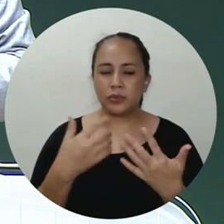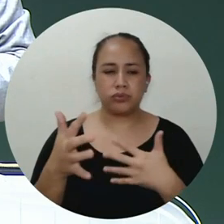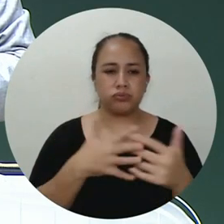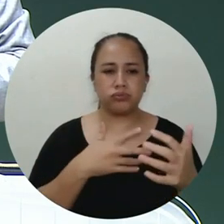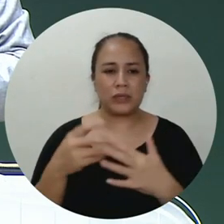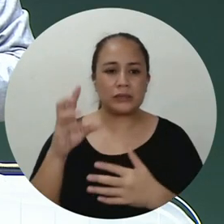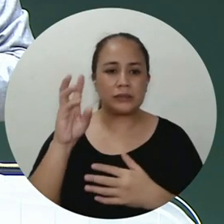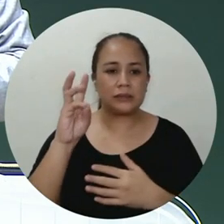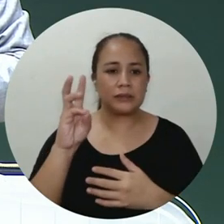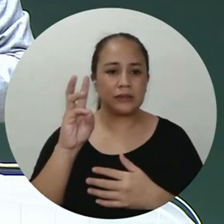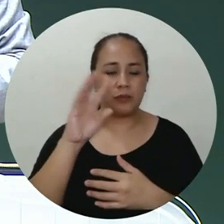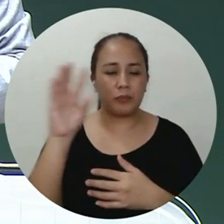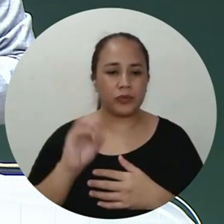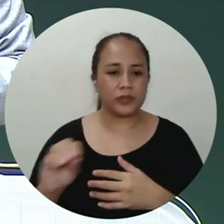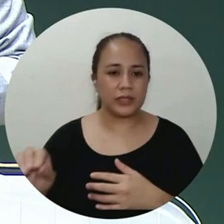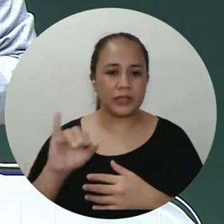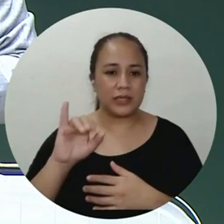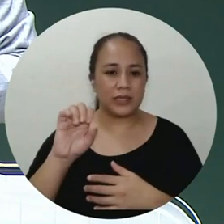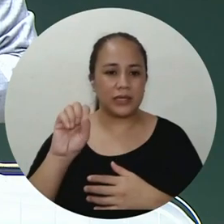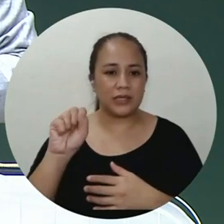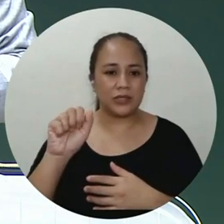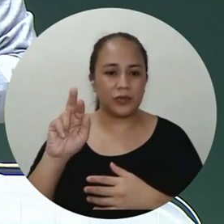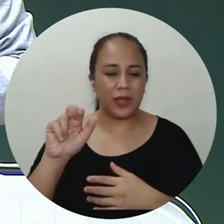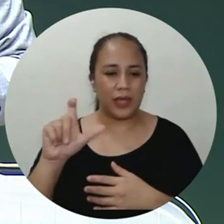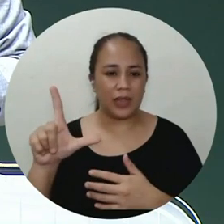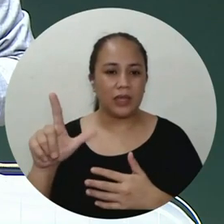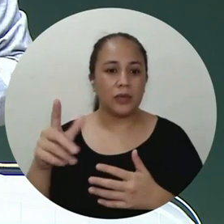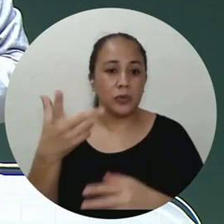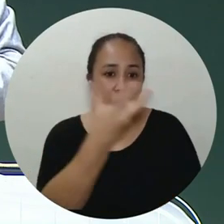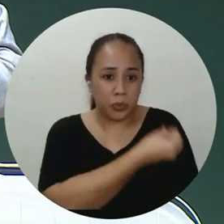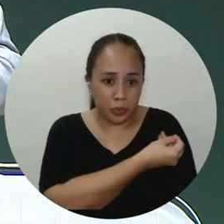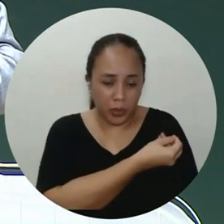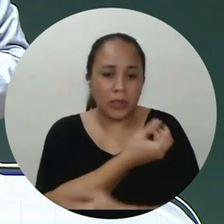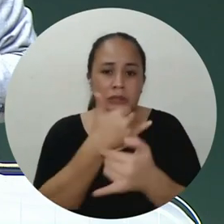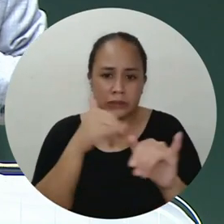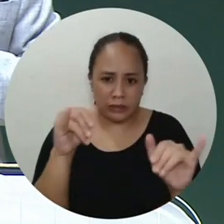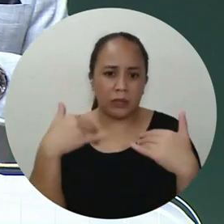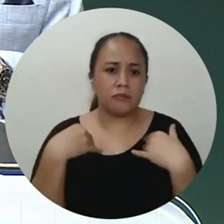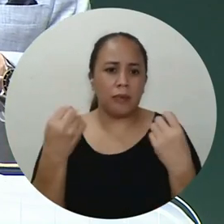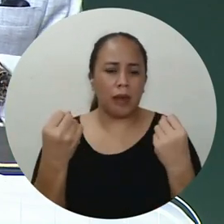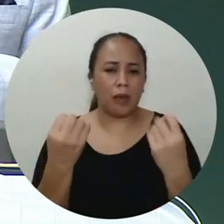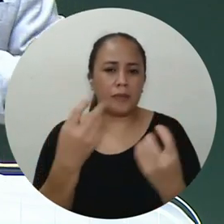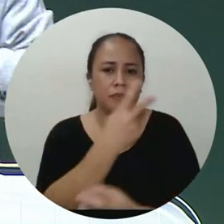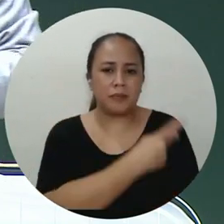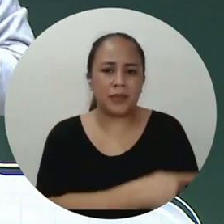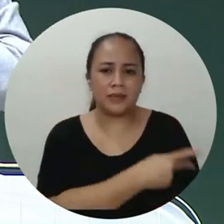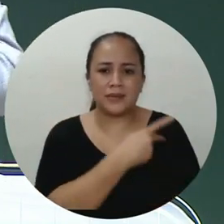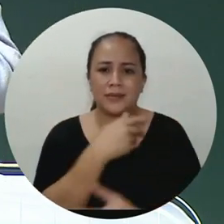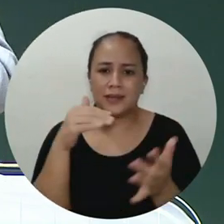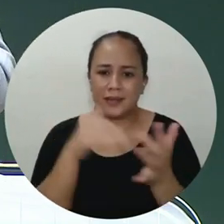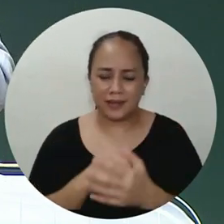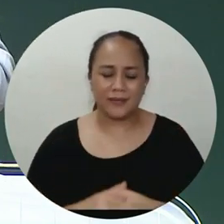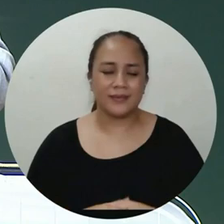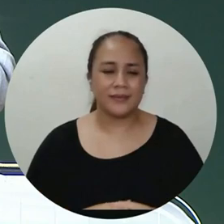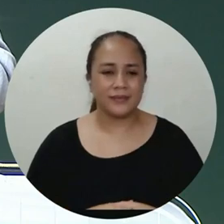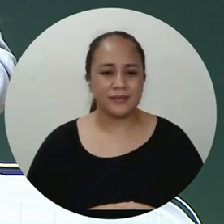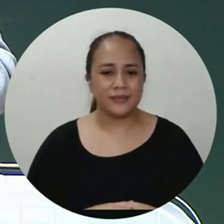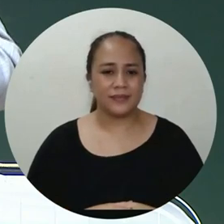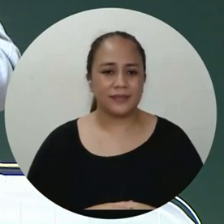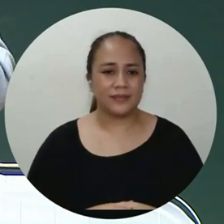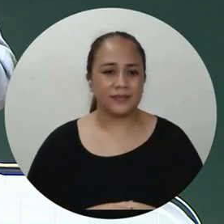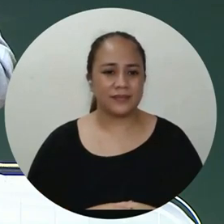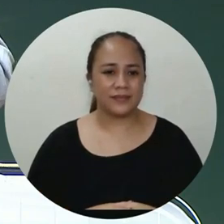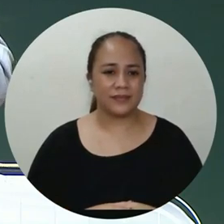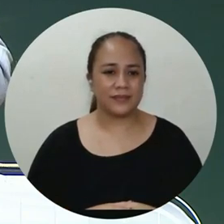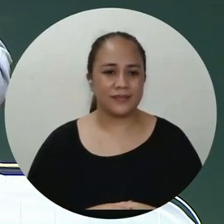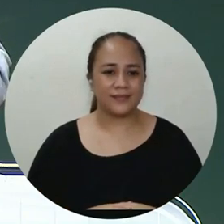of Israel, the population of Israel being vaccinated, they still have very many patients again. 저도 저 화이자로 1, 2차